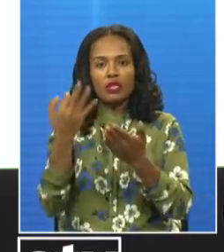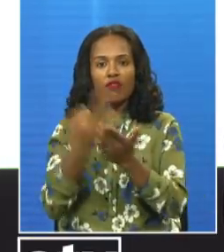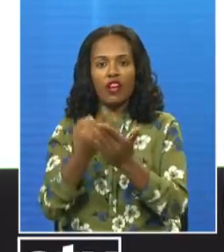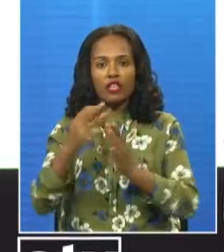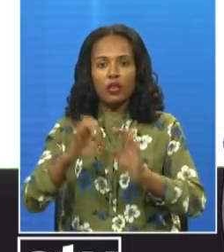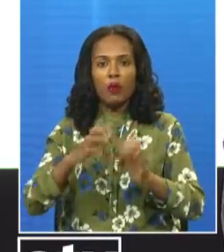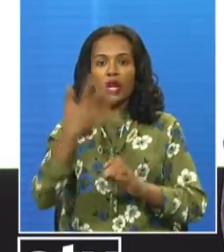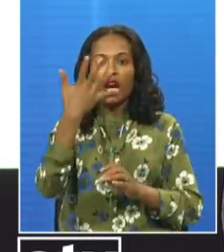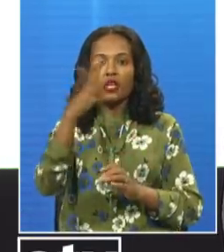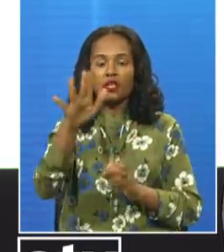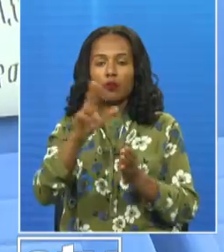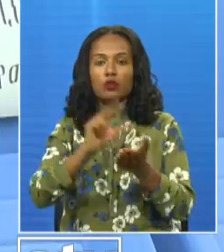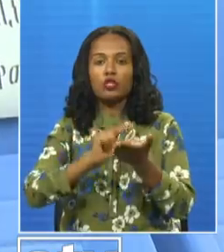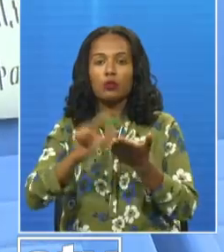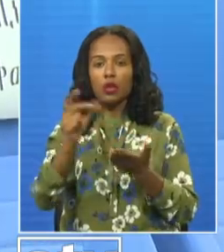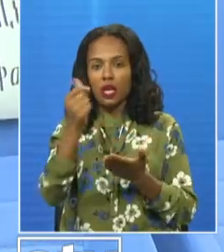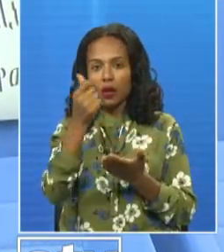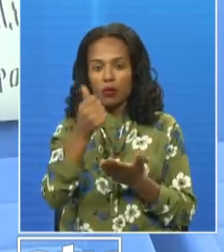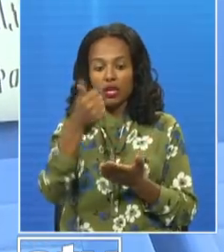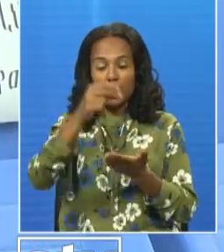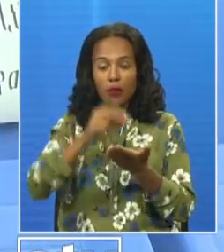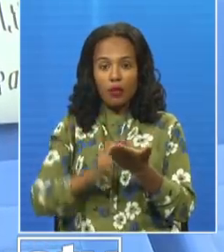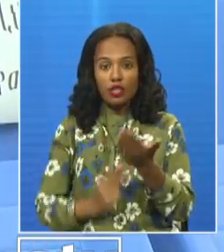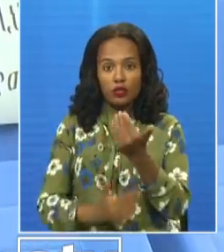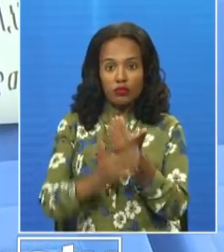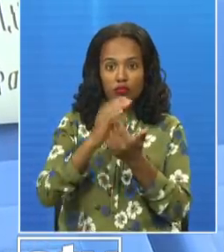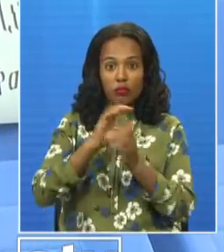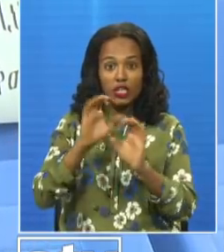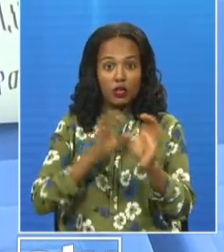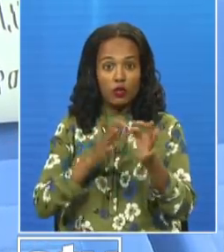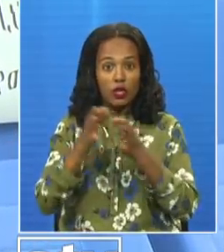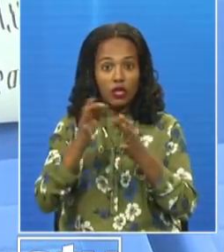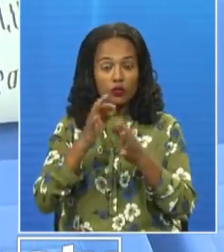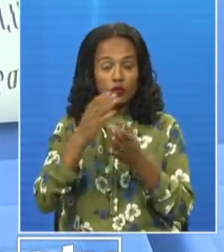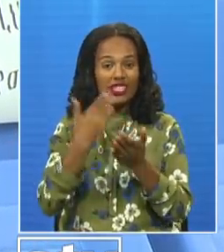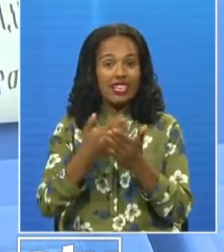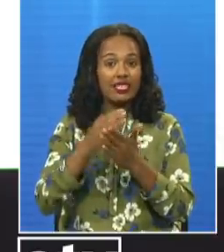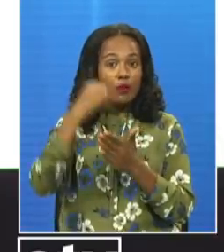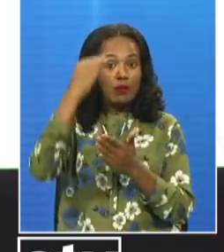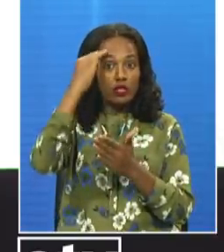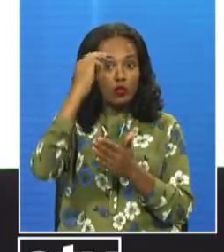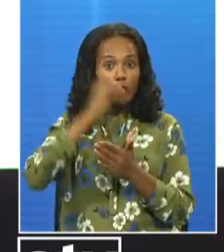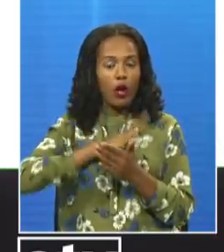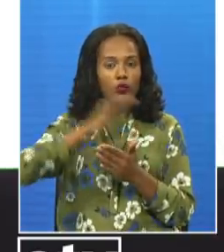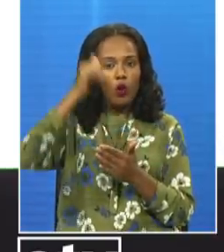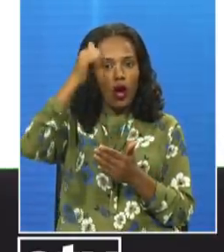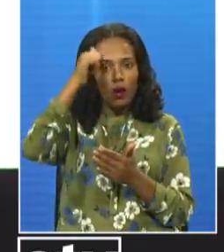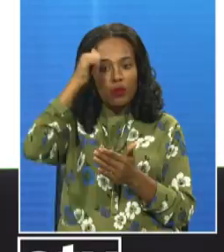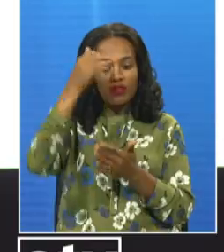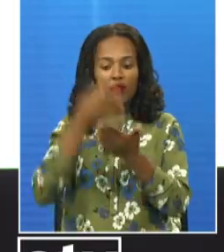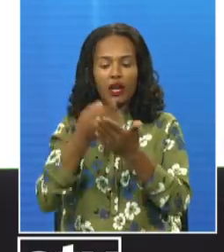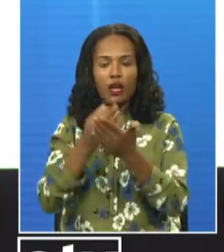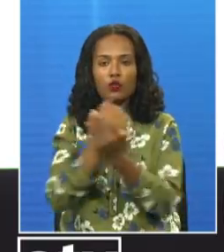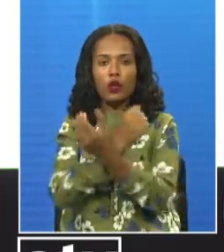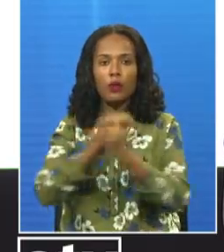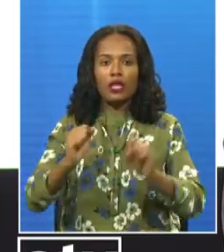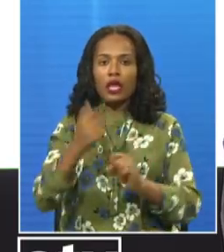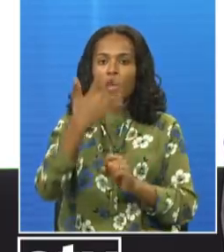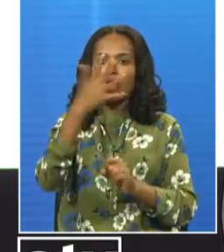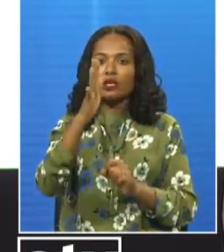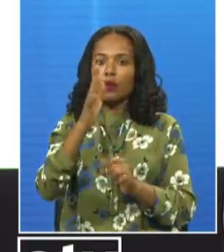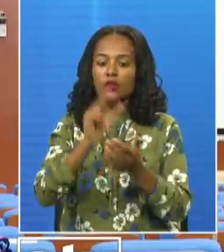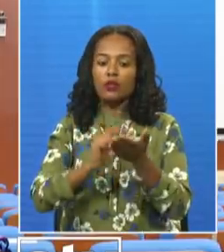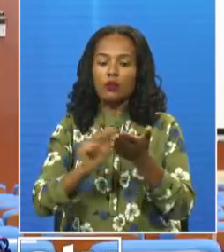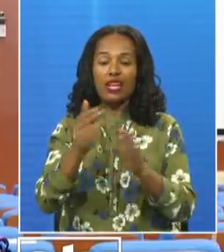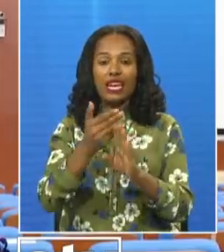ለማድረግ 15 ቢሊዮን ብር የበጀት ሽግሽግ መደረጉን የገለጹት የገንዘብ ሚኒስትሩ አቶ አህመድ የፋይናንስ ዘርፉን ለመታደግም 15